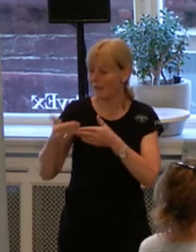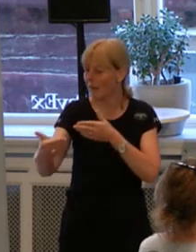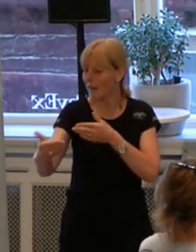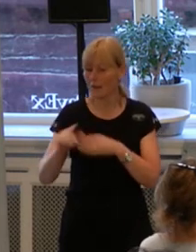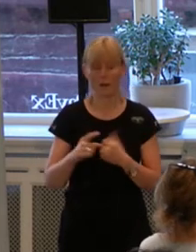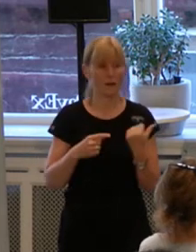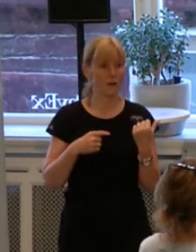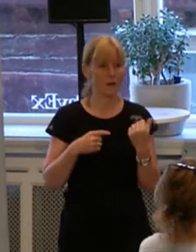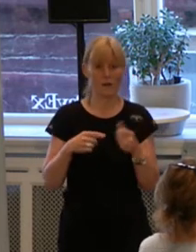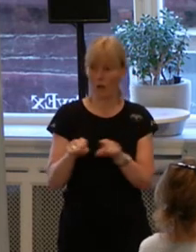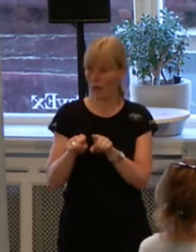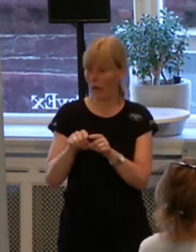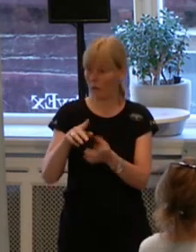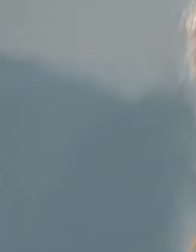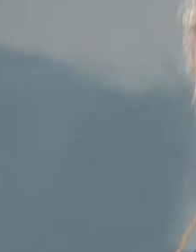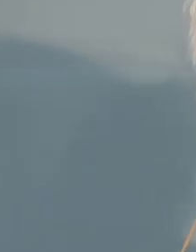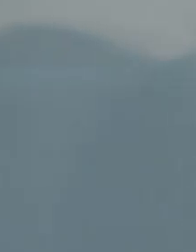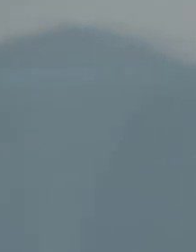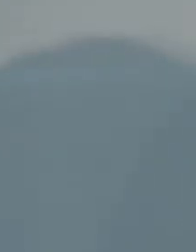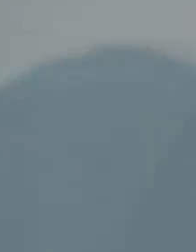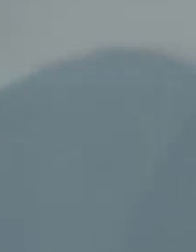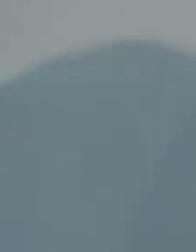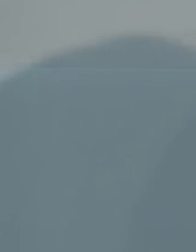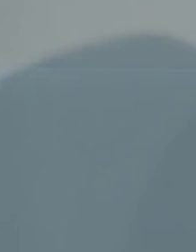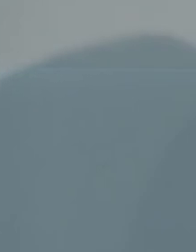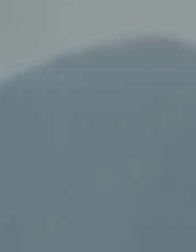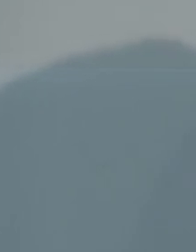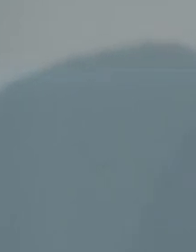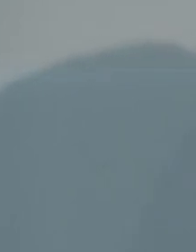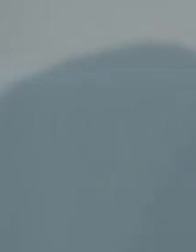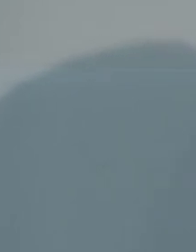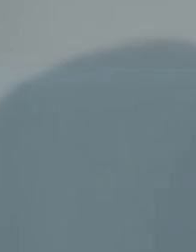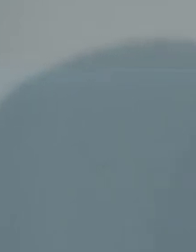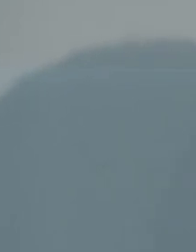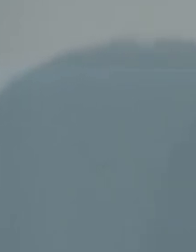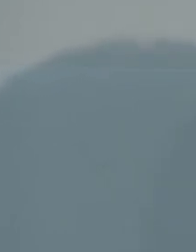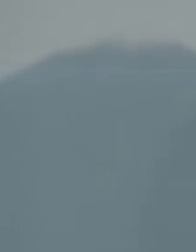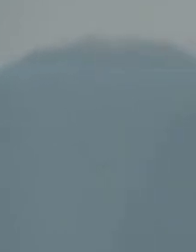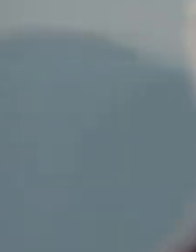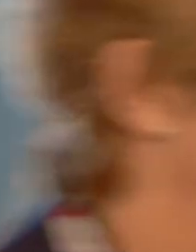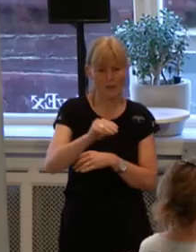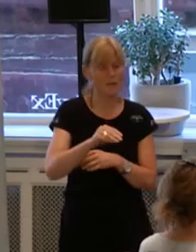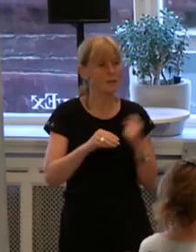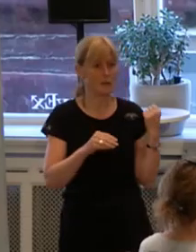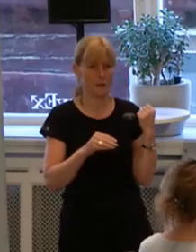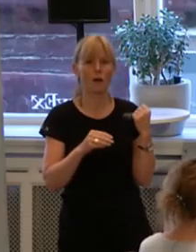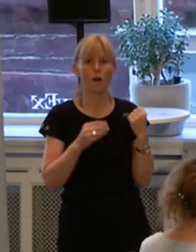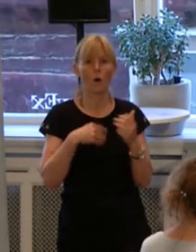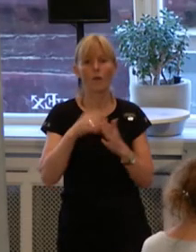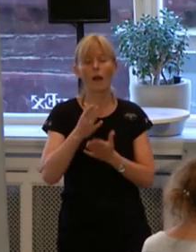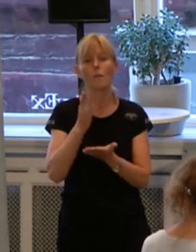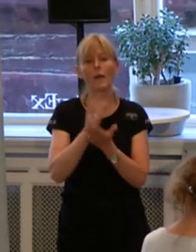Ja, det kan man fundera på, och det är just därför som det måste ske samlat. Och det handlar ju också om ett rättviseperspektiv